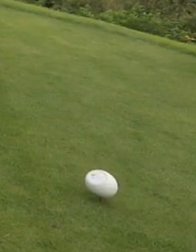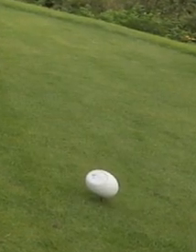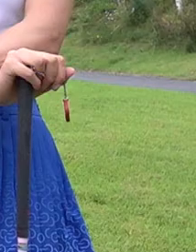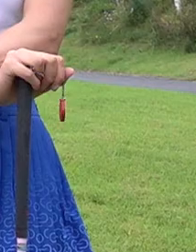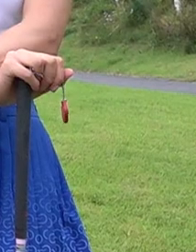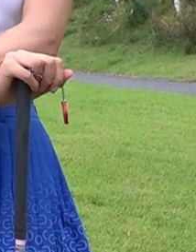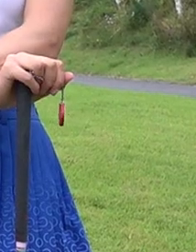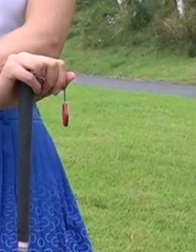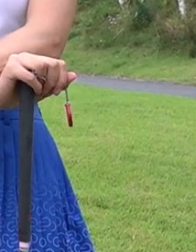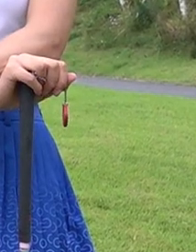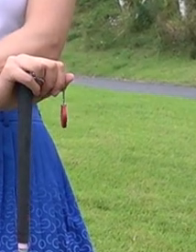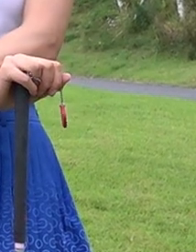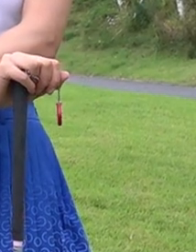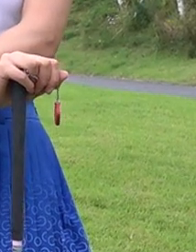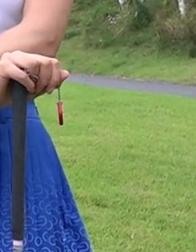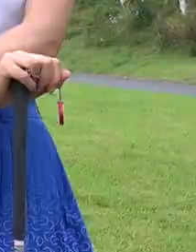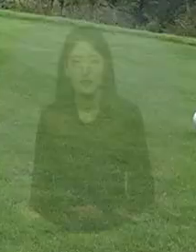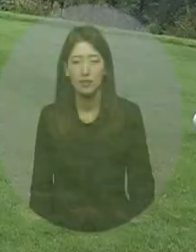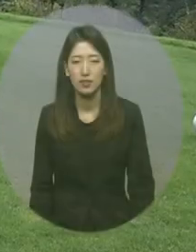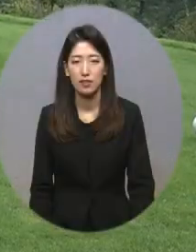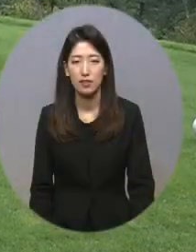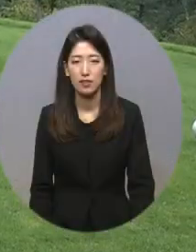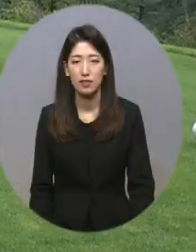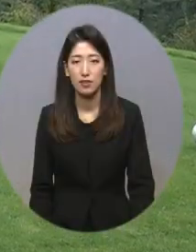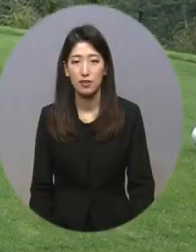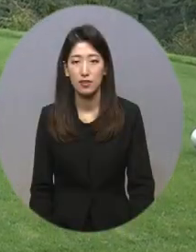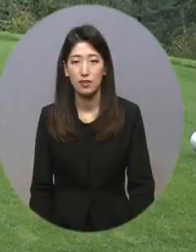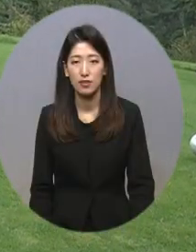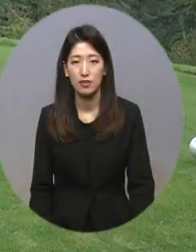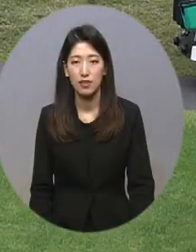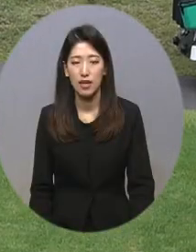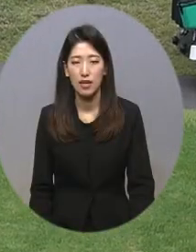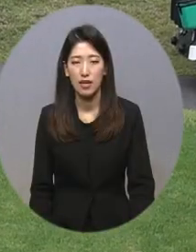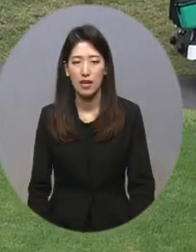아이고. 어, 왼쪽인데 들어와. 괜찮을 것 같아.